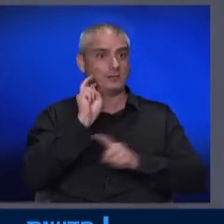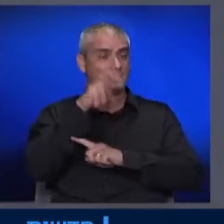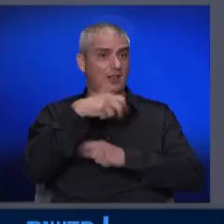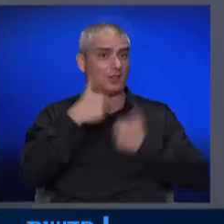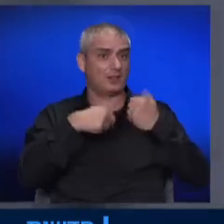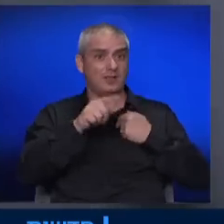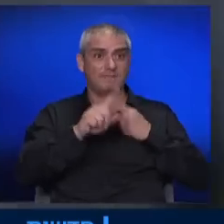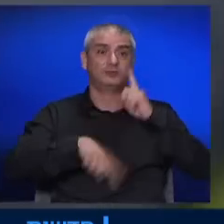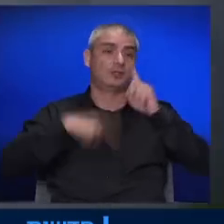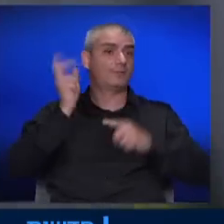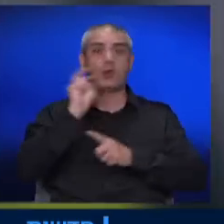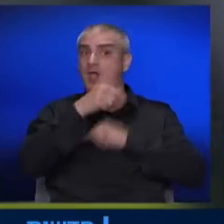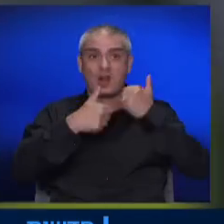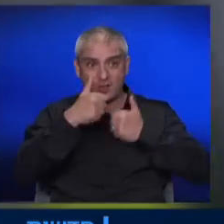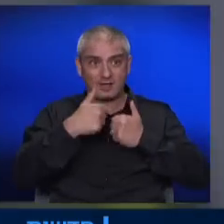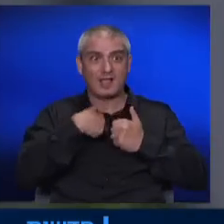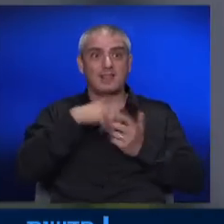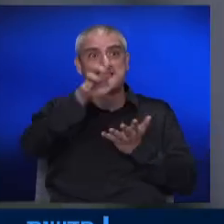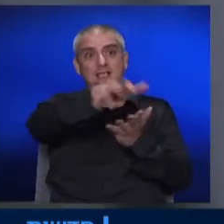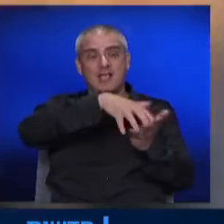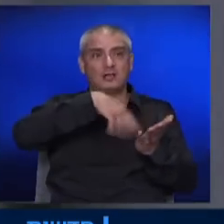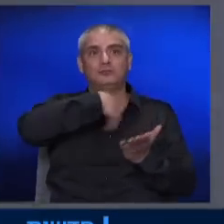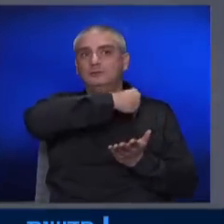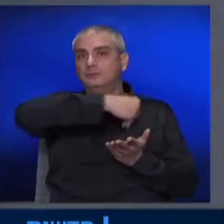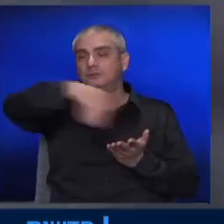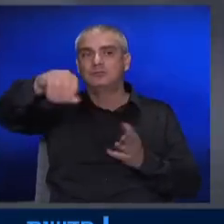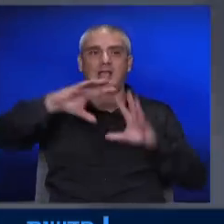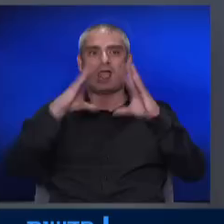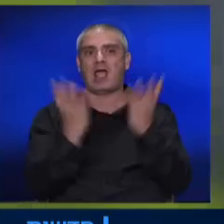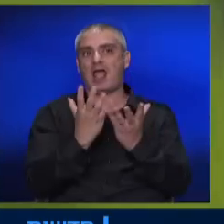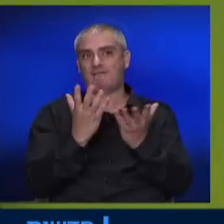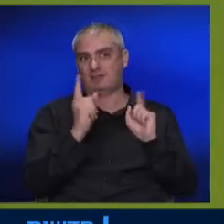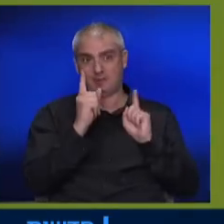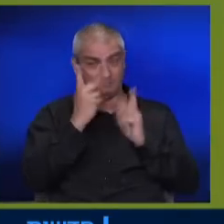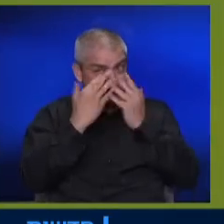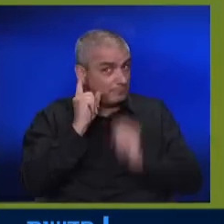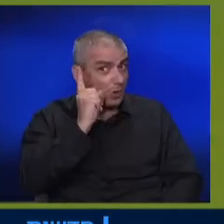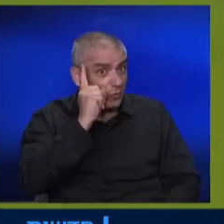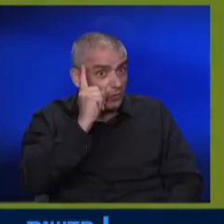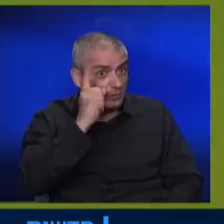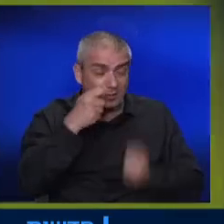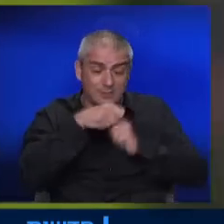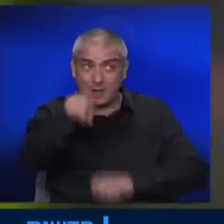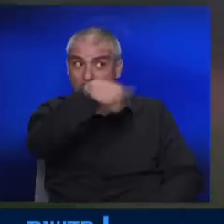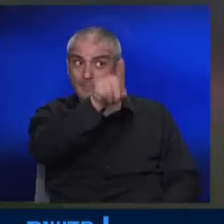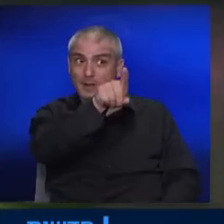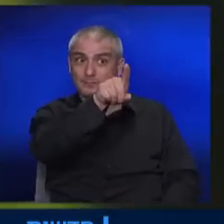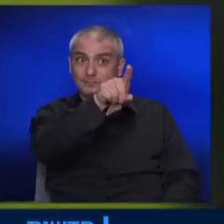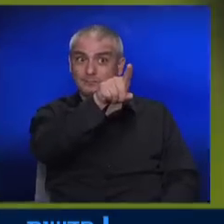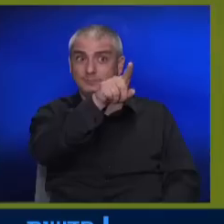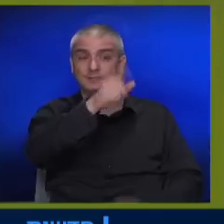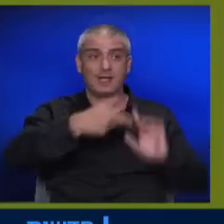ליגה, הזה למחל בדי אוכרסו, ואזרח פיו בטיח. עכשיו אתם כולו רח אלכון, תן לך פיקו כולה כולה. היי אוהל פינטל בברף, הזה מלעד